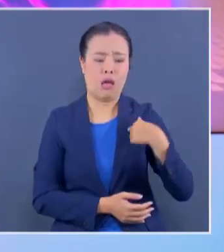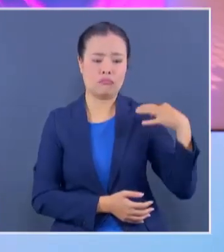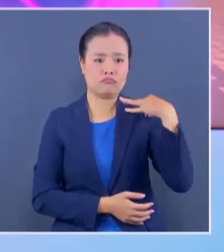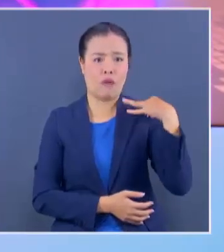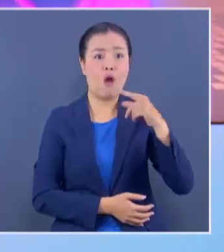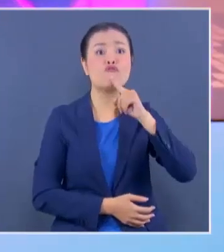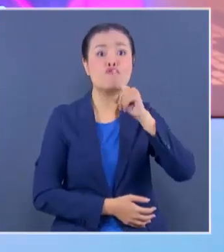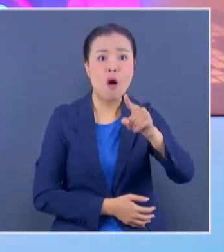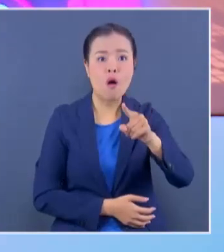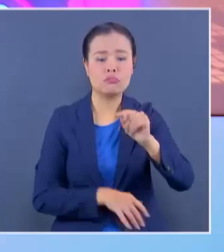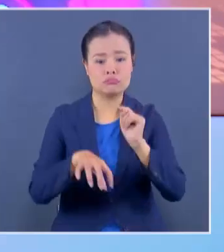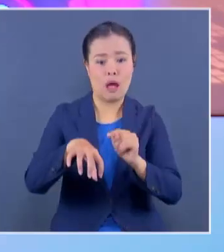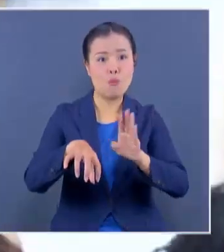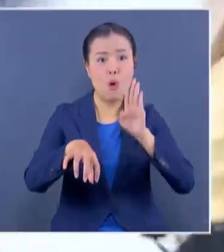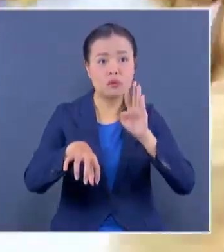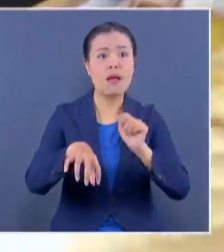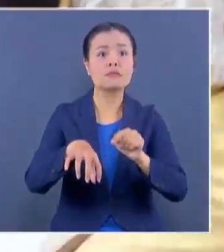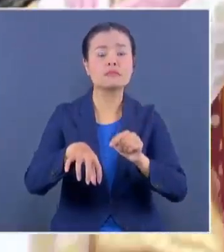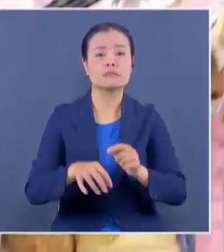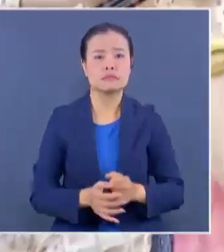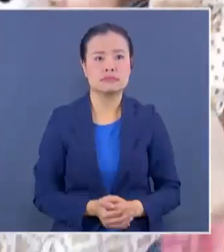เตรียมจะฟ้องร้องต้นสังกัดครับ